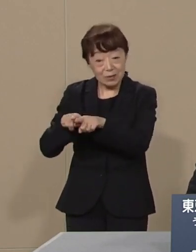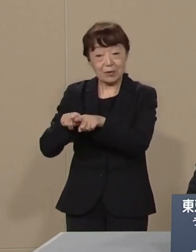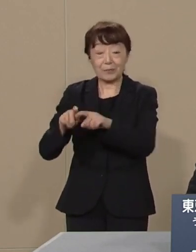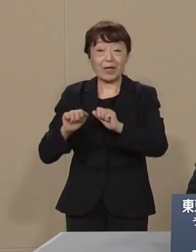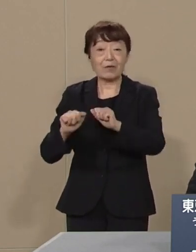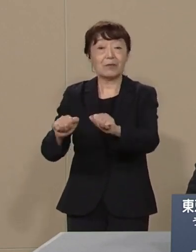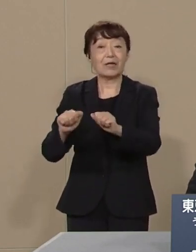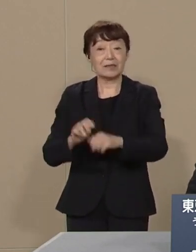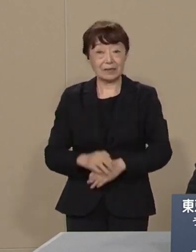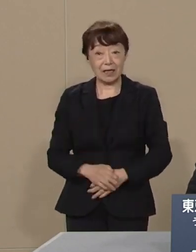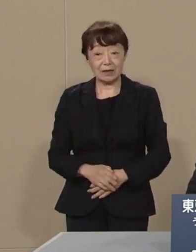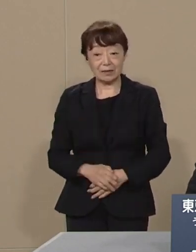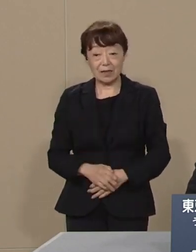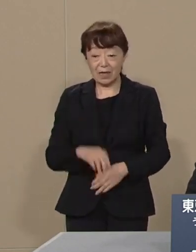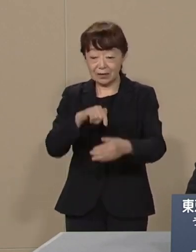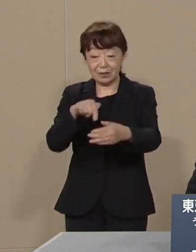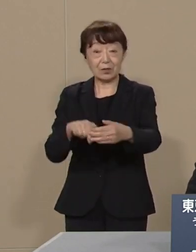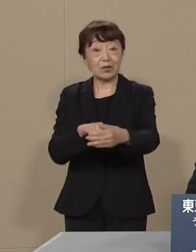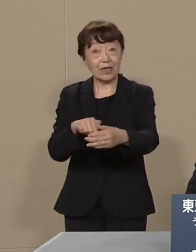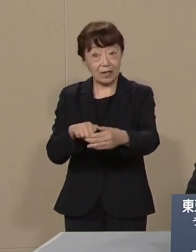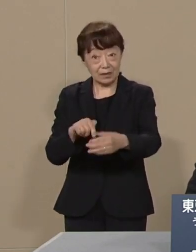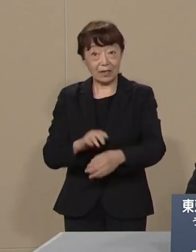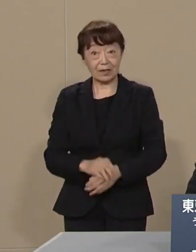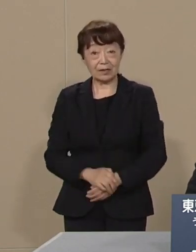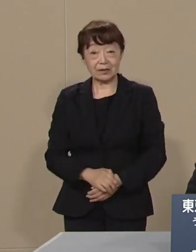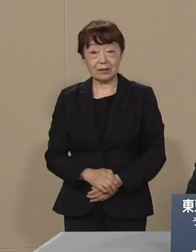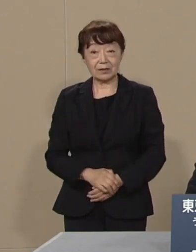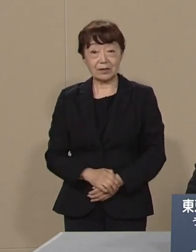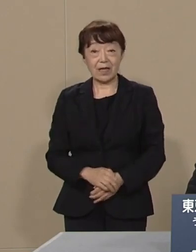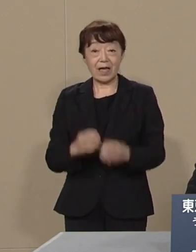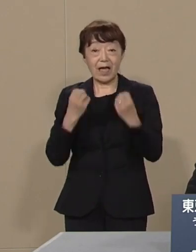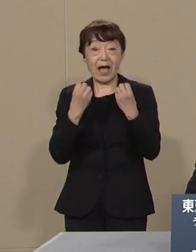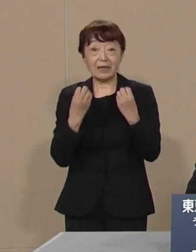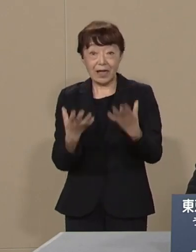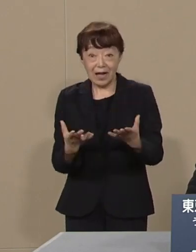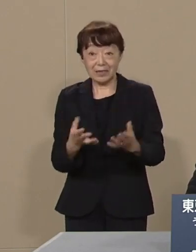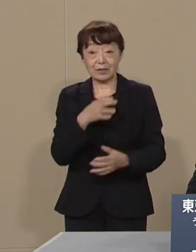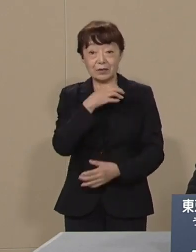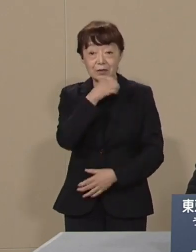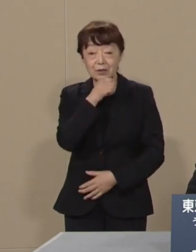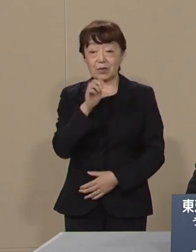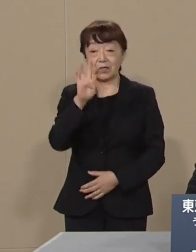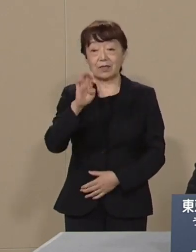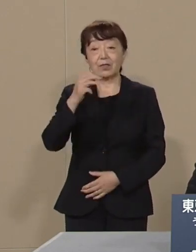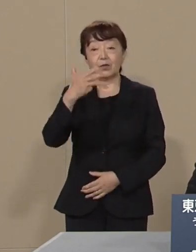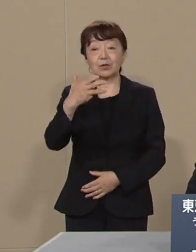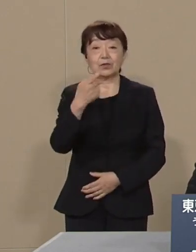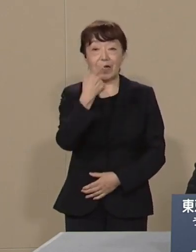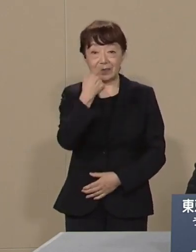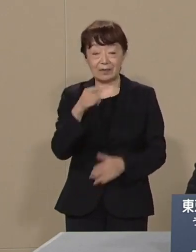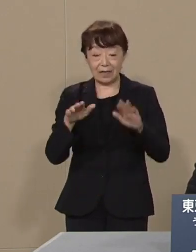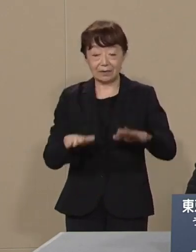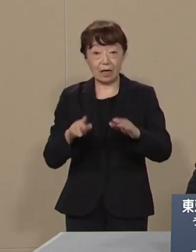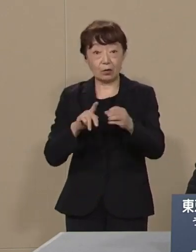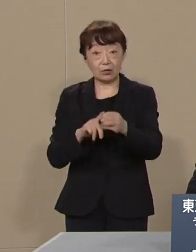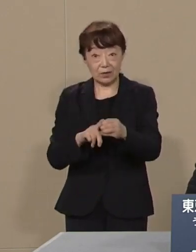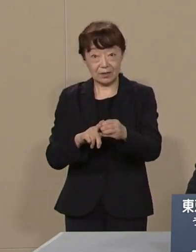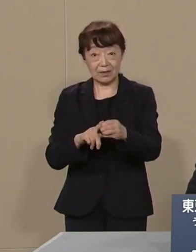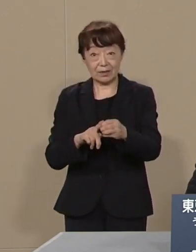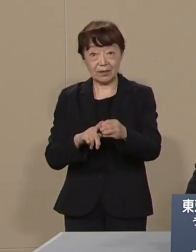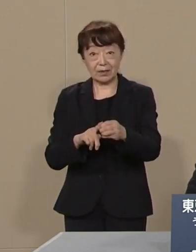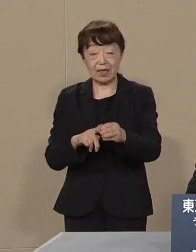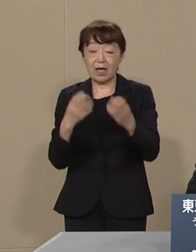ますその中で新しく48歳になった今年どういうことが